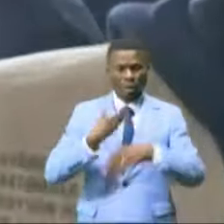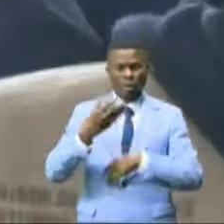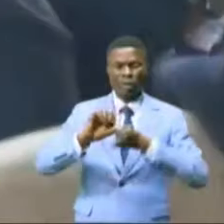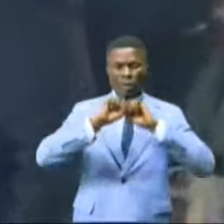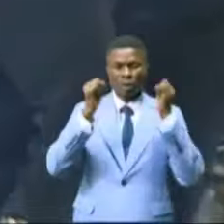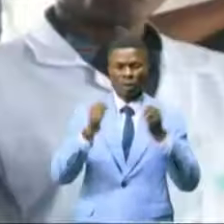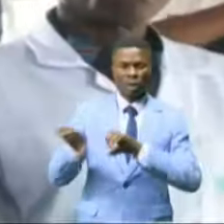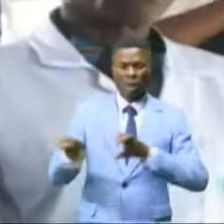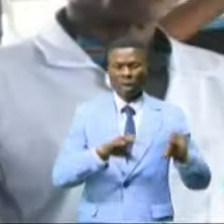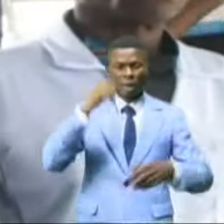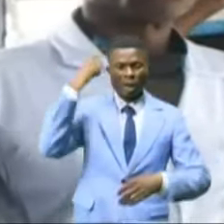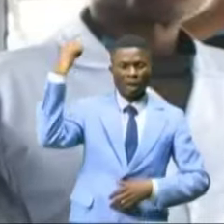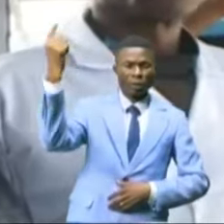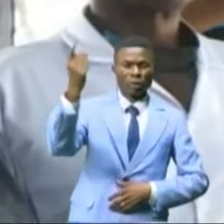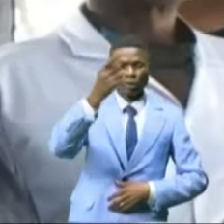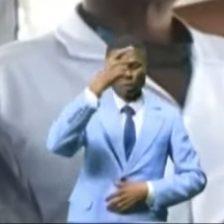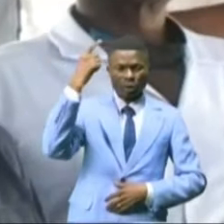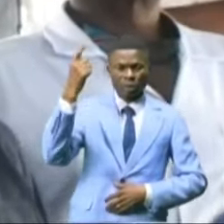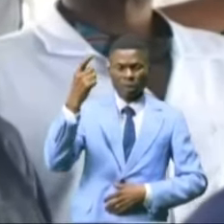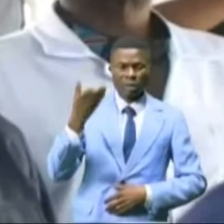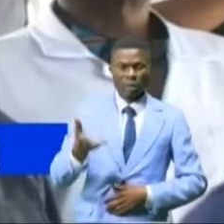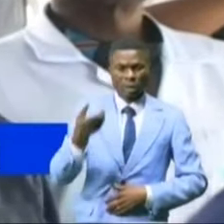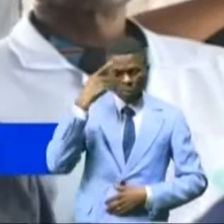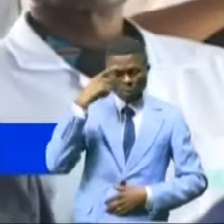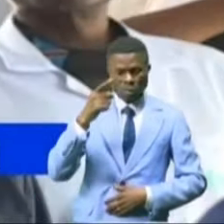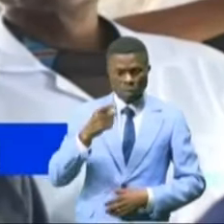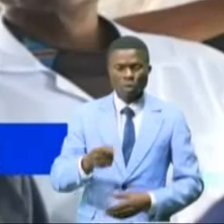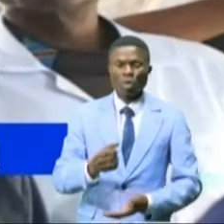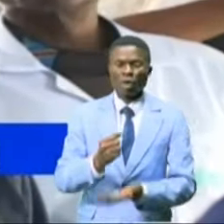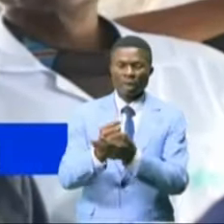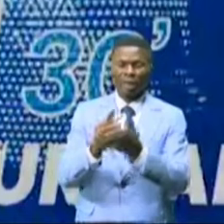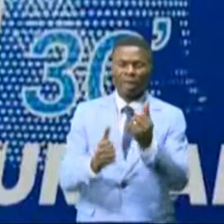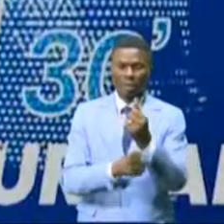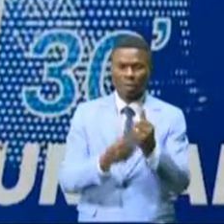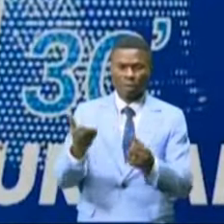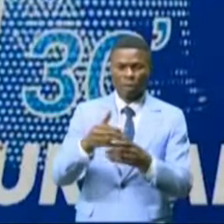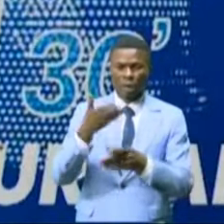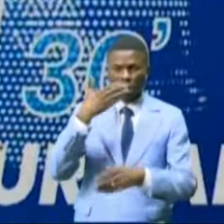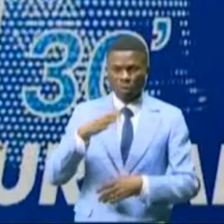sociales et sécuritaires, Modeste Mutinga Mutuishai.